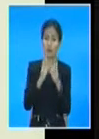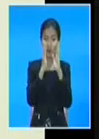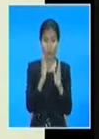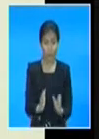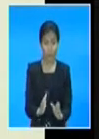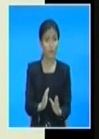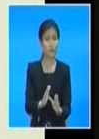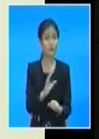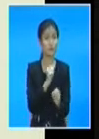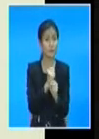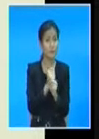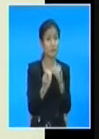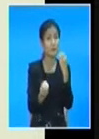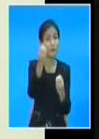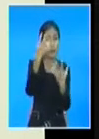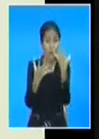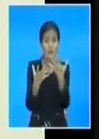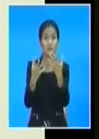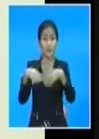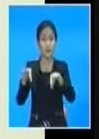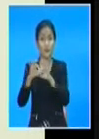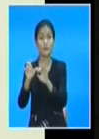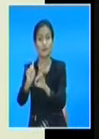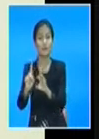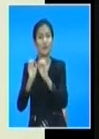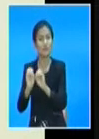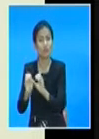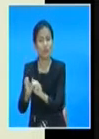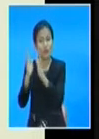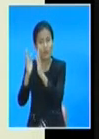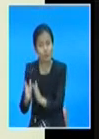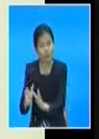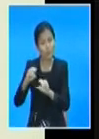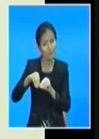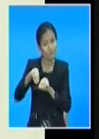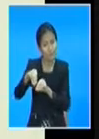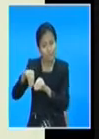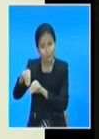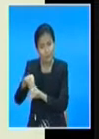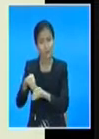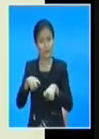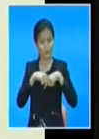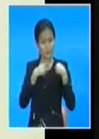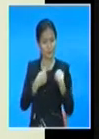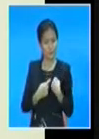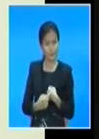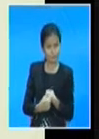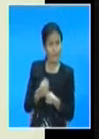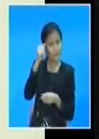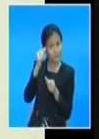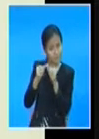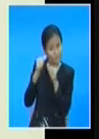ปลูกต้นไม้ลงในหัวใจคนเสียก่อนแล้วคนเหล่านั้นก็จะพากันปลูกต้นไม้ลงบนแผ่นดินและรักษาต้นไม้ด้วยตนเอง